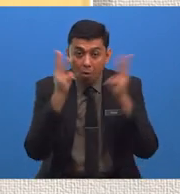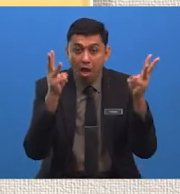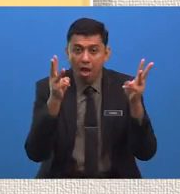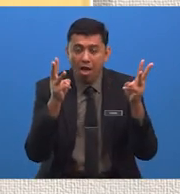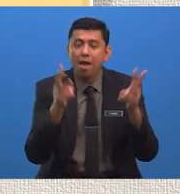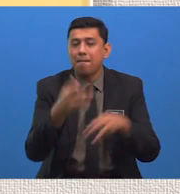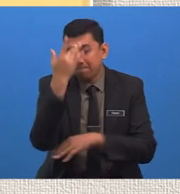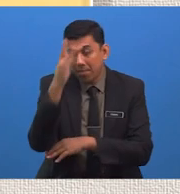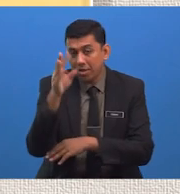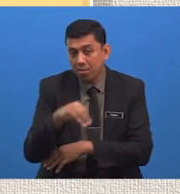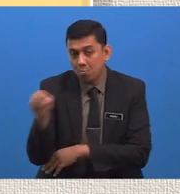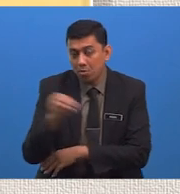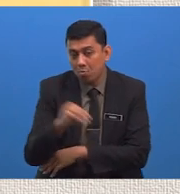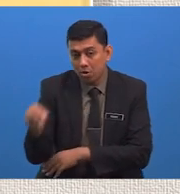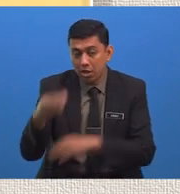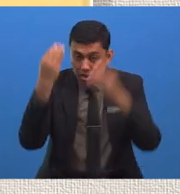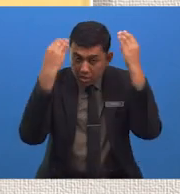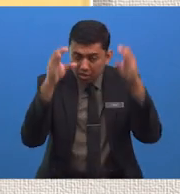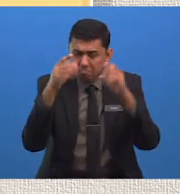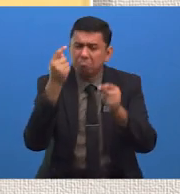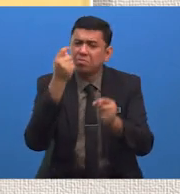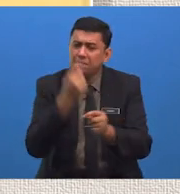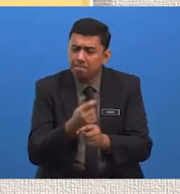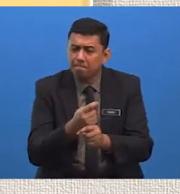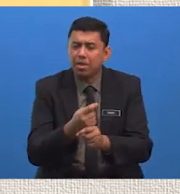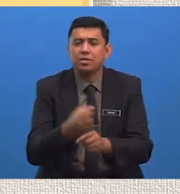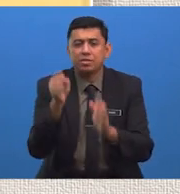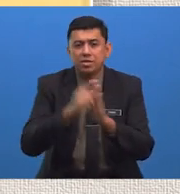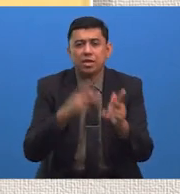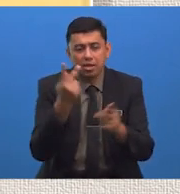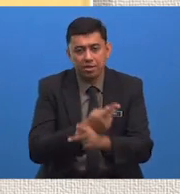Wah, pandai murid-murid cikgu. Tepat sekali jawapan itu.